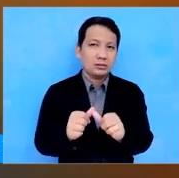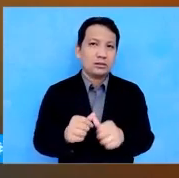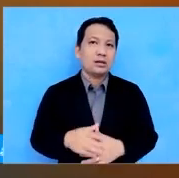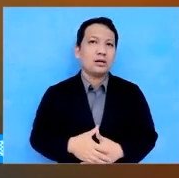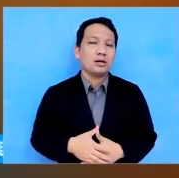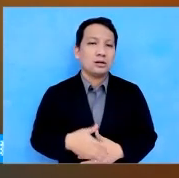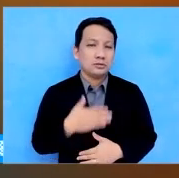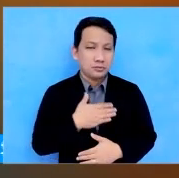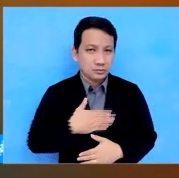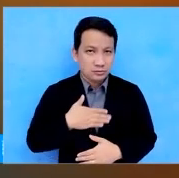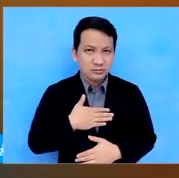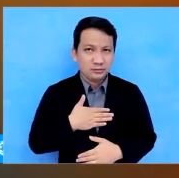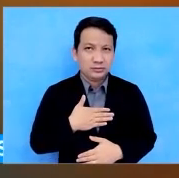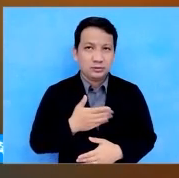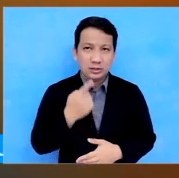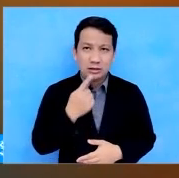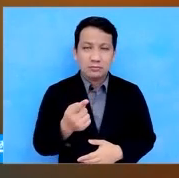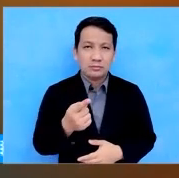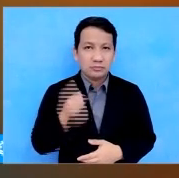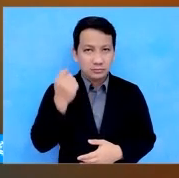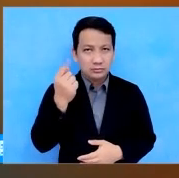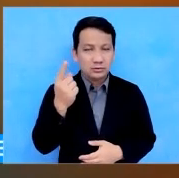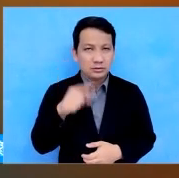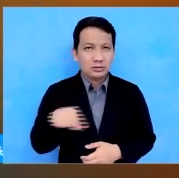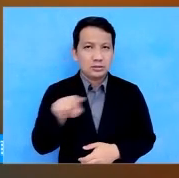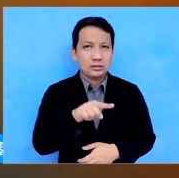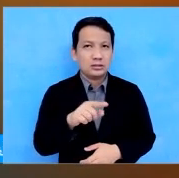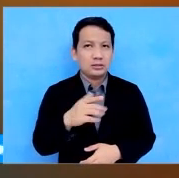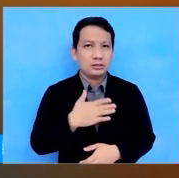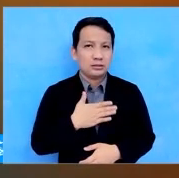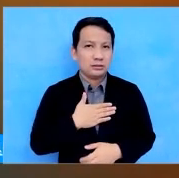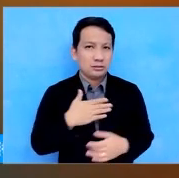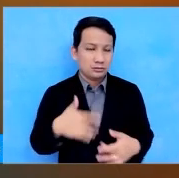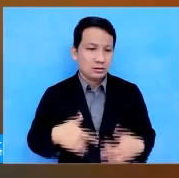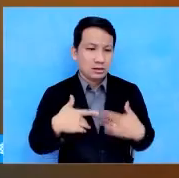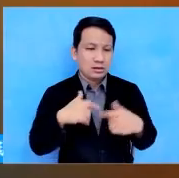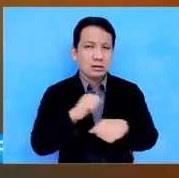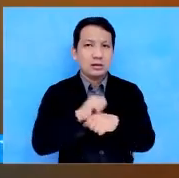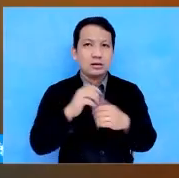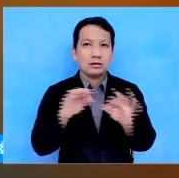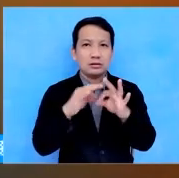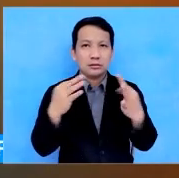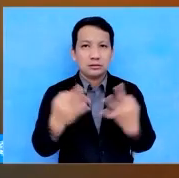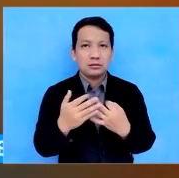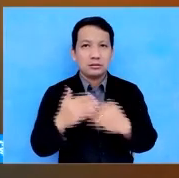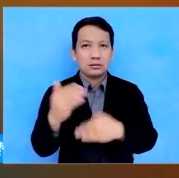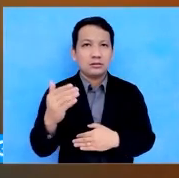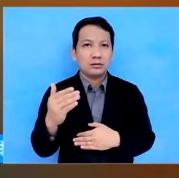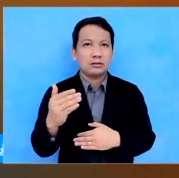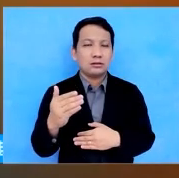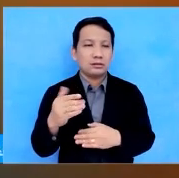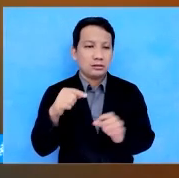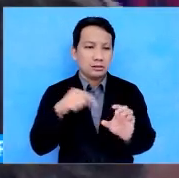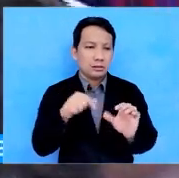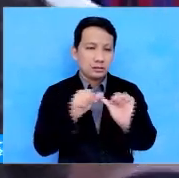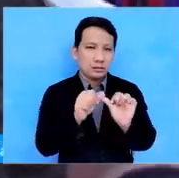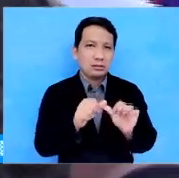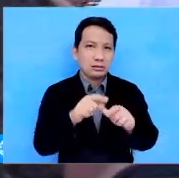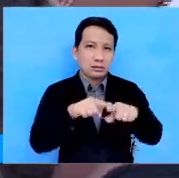rito, humihingi po kami ng pangunawa. Kabuhayan din ng pamilya namin yung nakasalalay